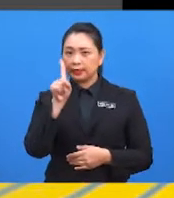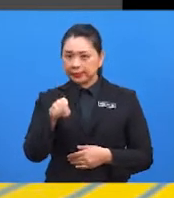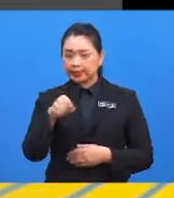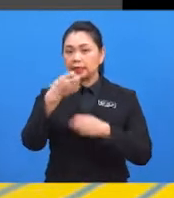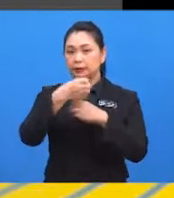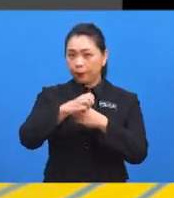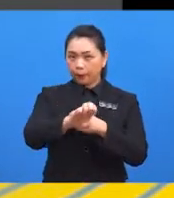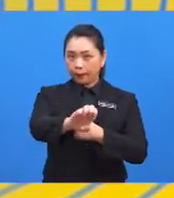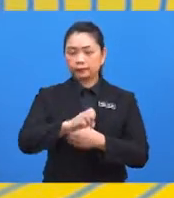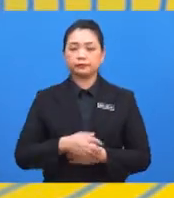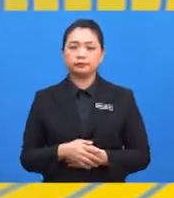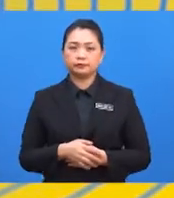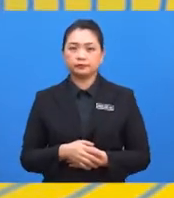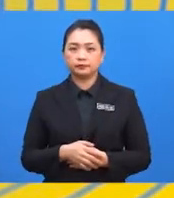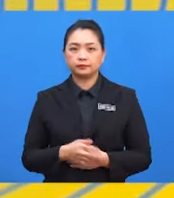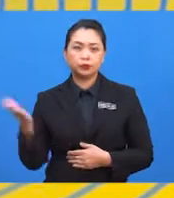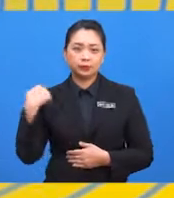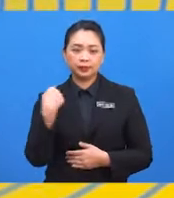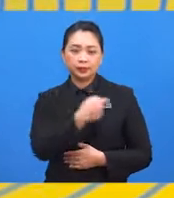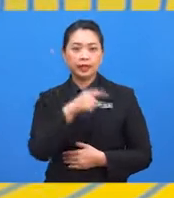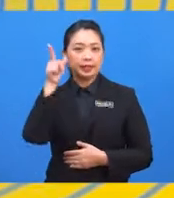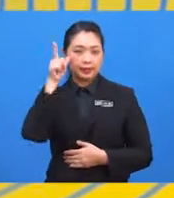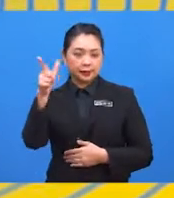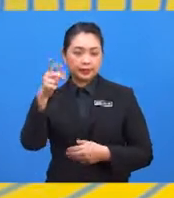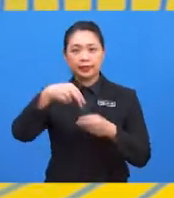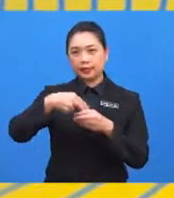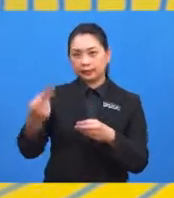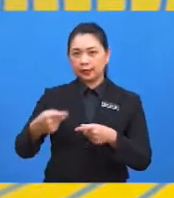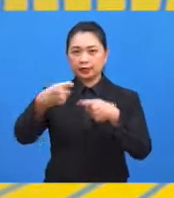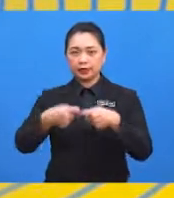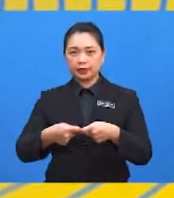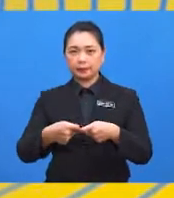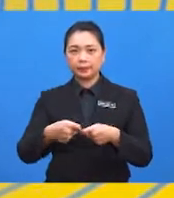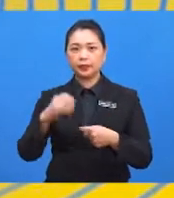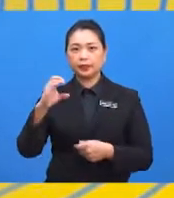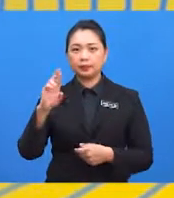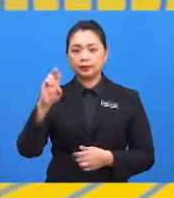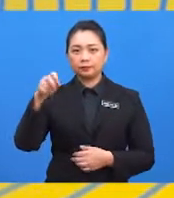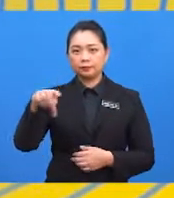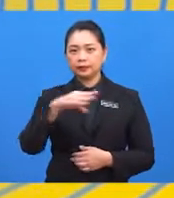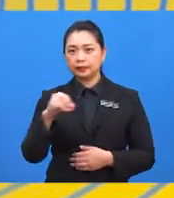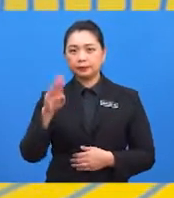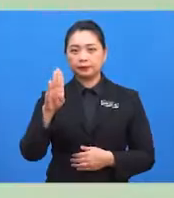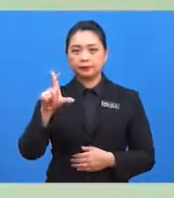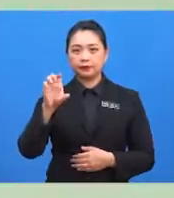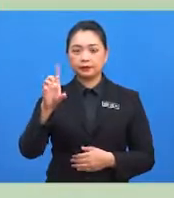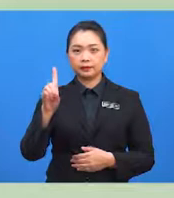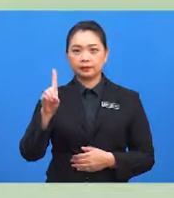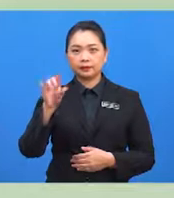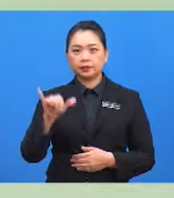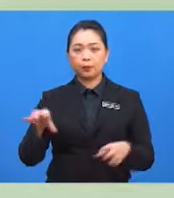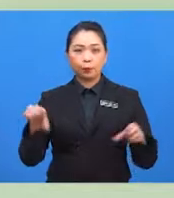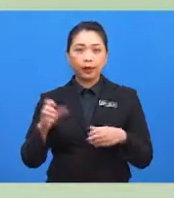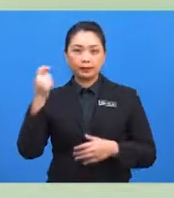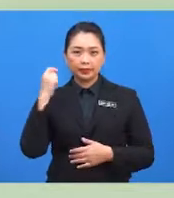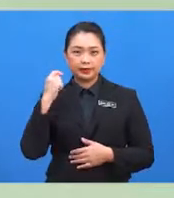export. Jom kita lihat hasil tetapan crop mark dan blik yang telah kita buat tadi. Buka